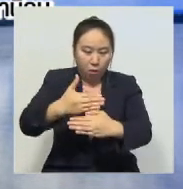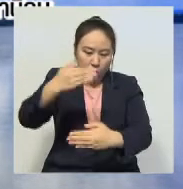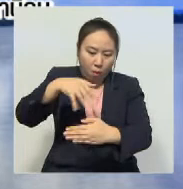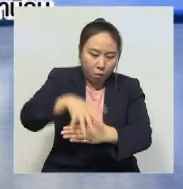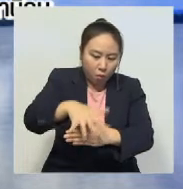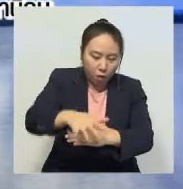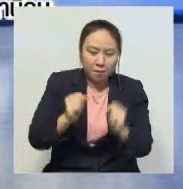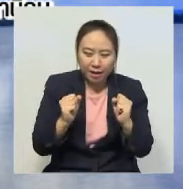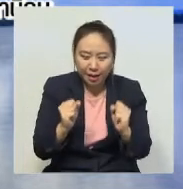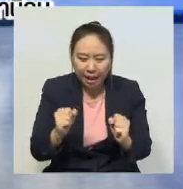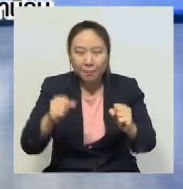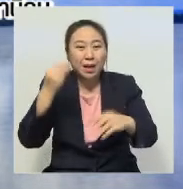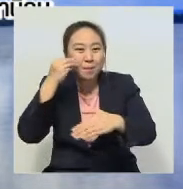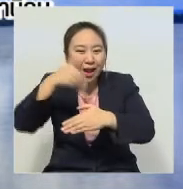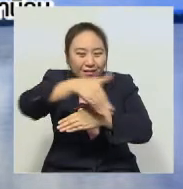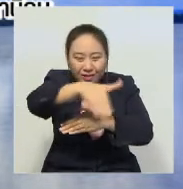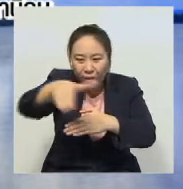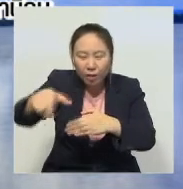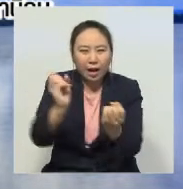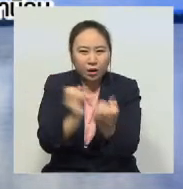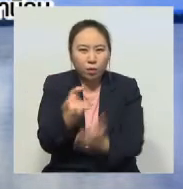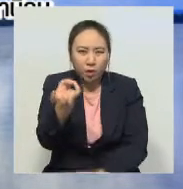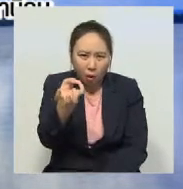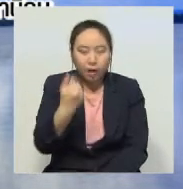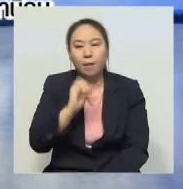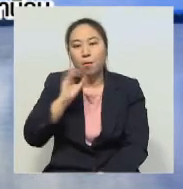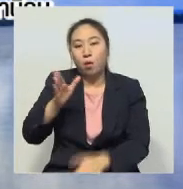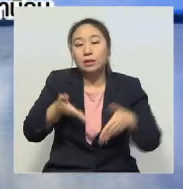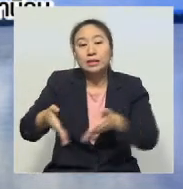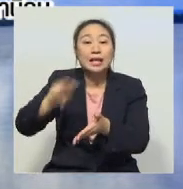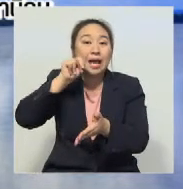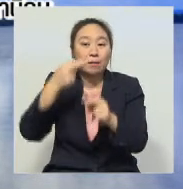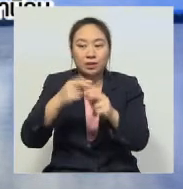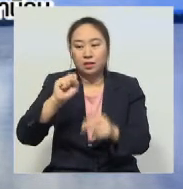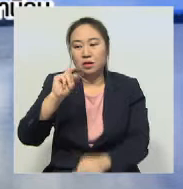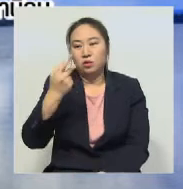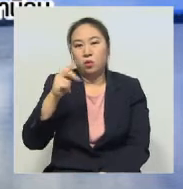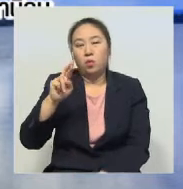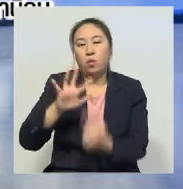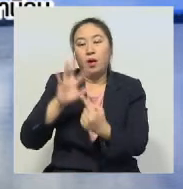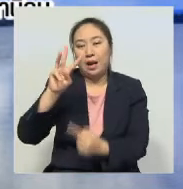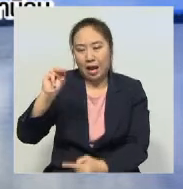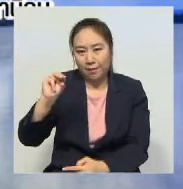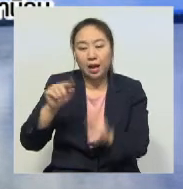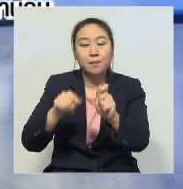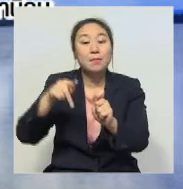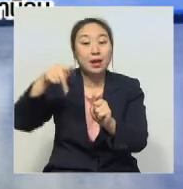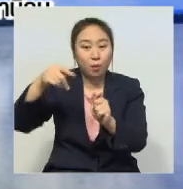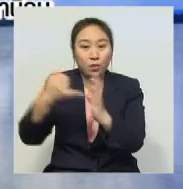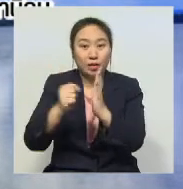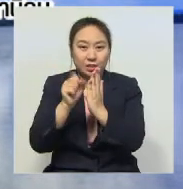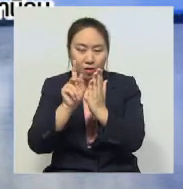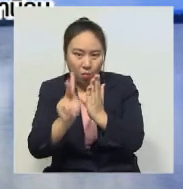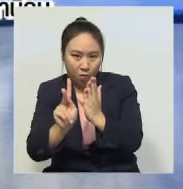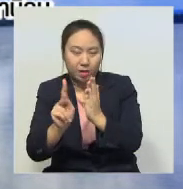ดพร้อมแจ้งเตือนประชาชนในพื้นที่ลุ่มน้ำสงครามตอนล่างตั้งแต่อำเภอพนานิคมจังหวัดสกลนครจนถึงอำเภอท่าอุเท